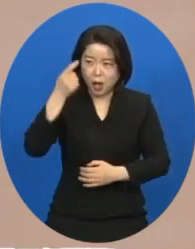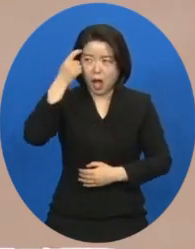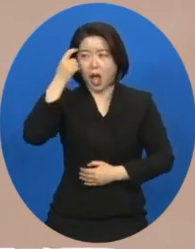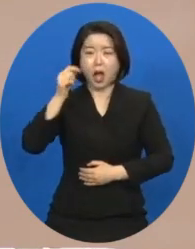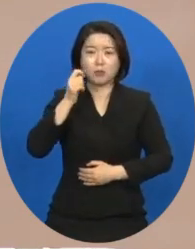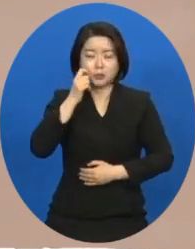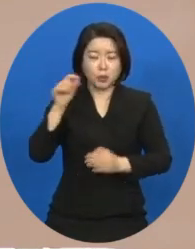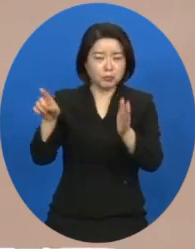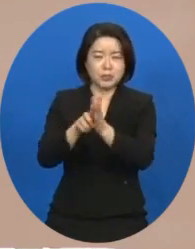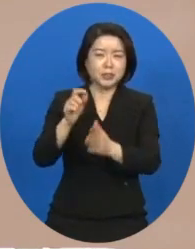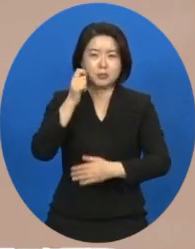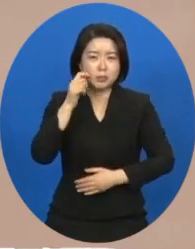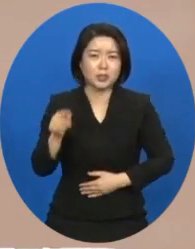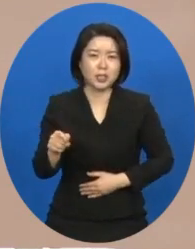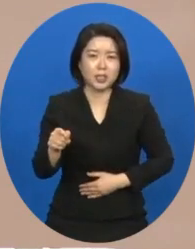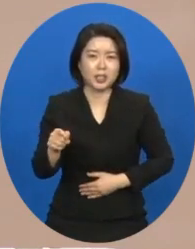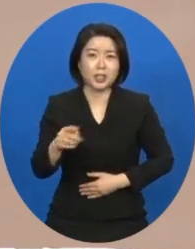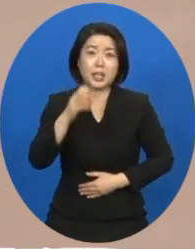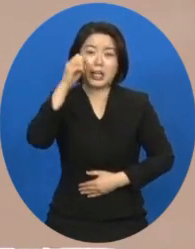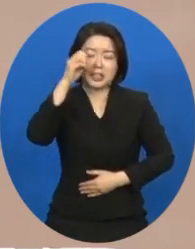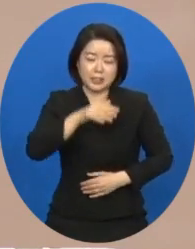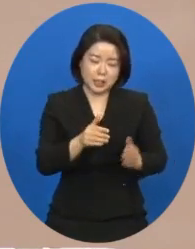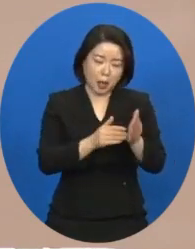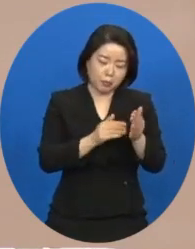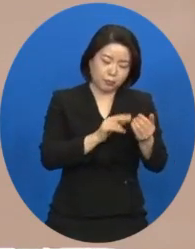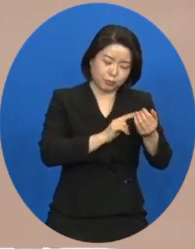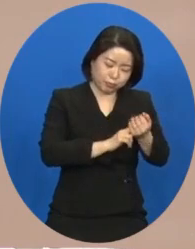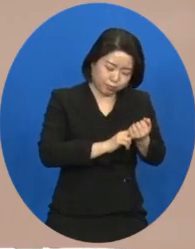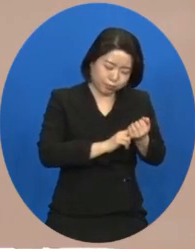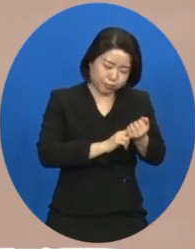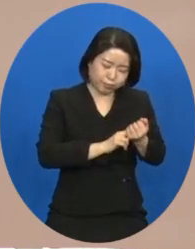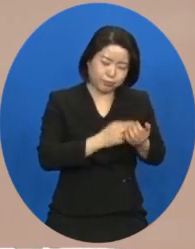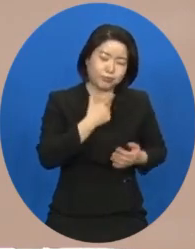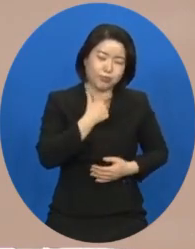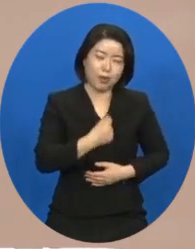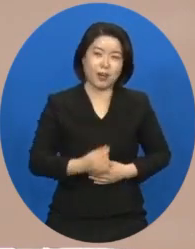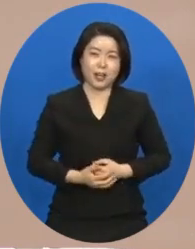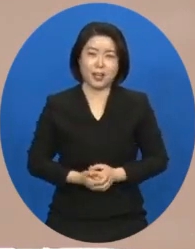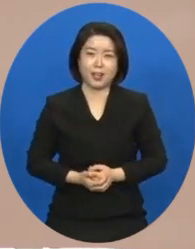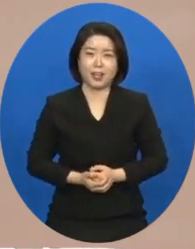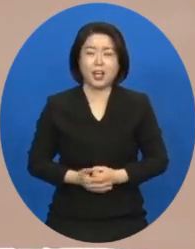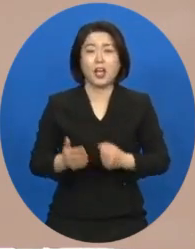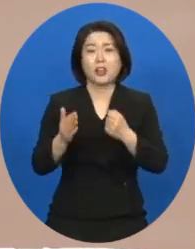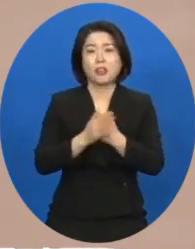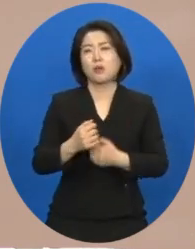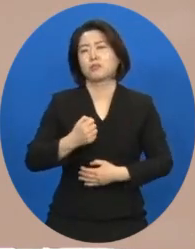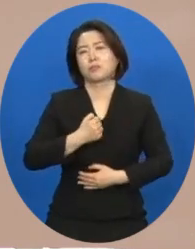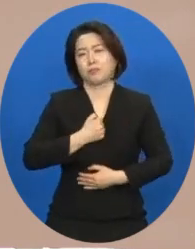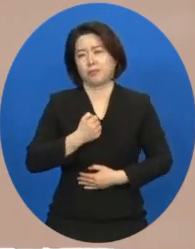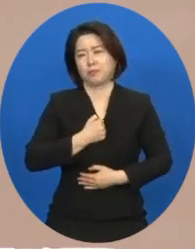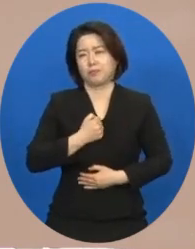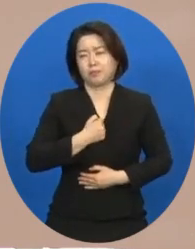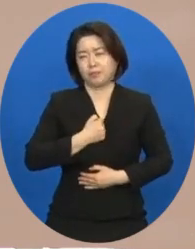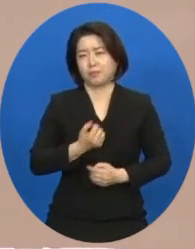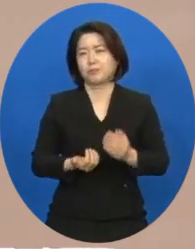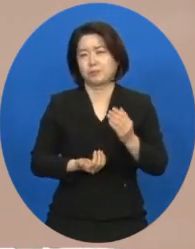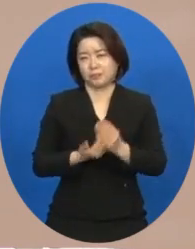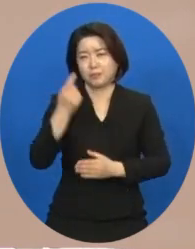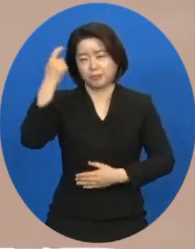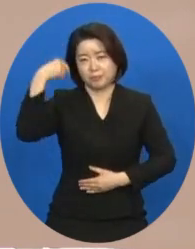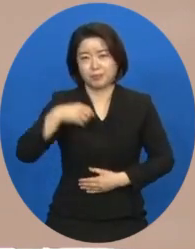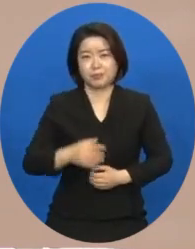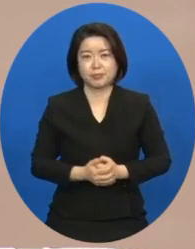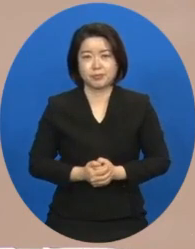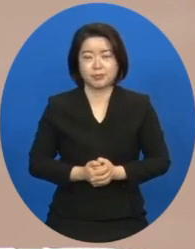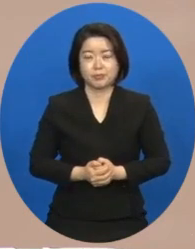못하고 그냥 숨어 있기를 원한, 그러니 답답한 거죠. 우리 주님이